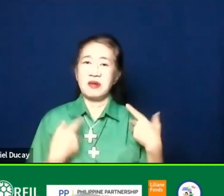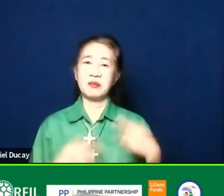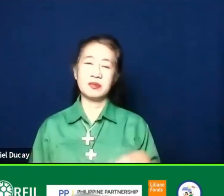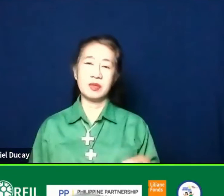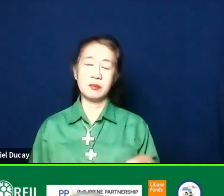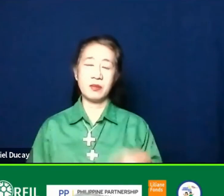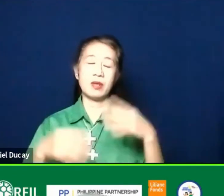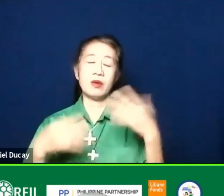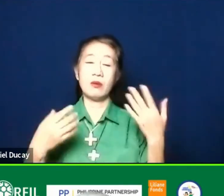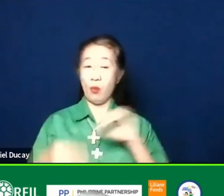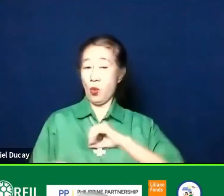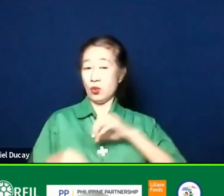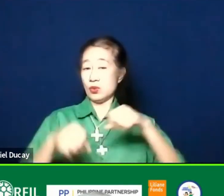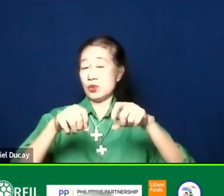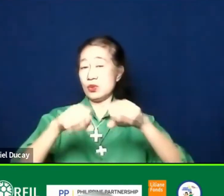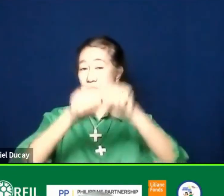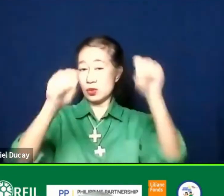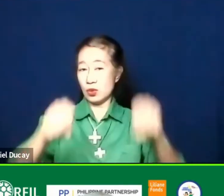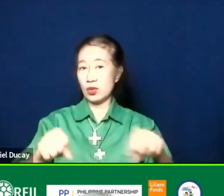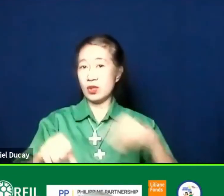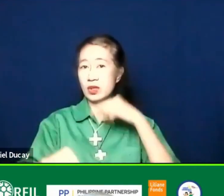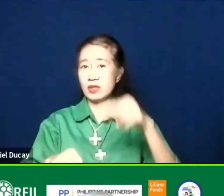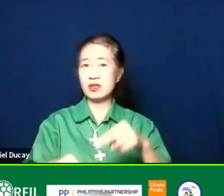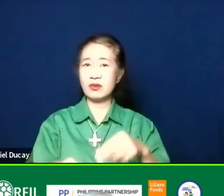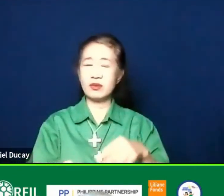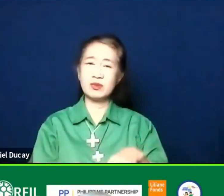istante, may stall, ganun. Wag po doon sa fly by night.